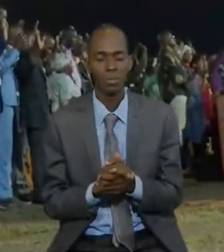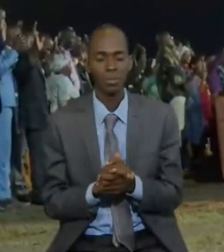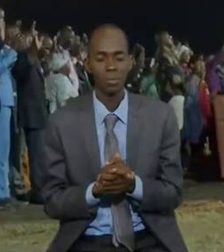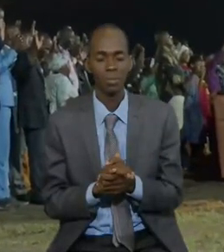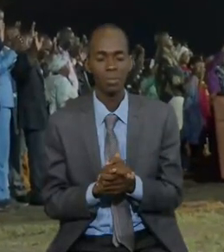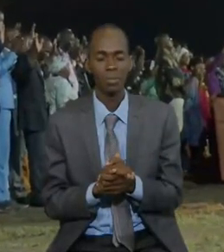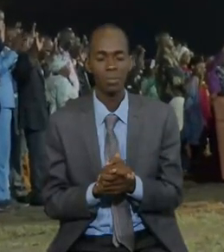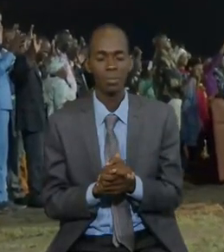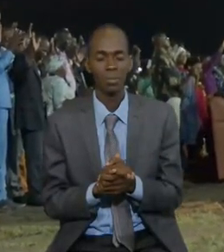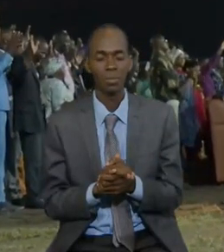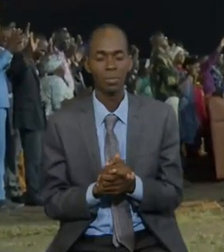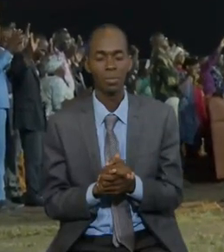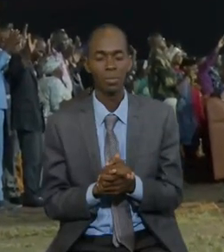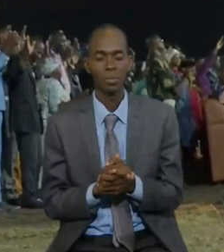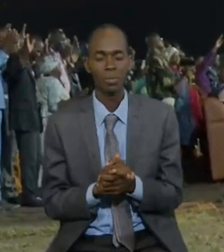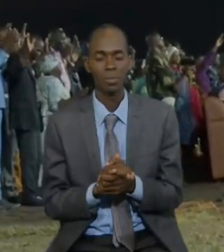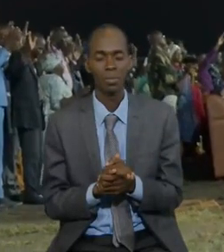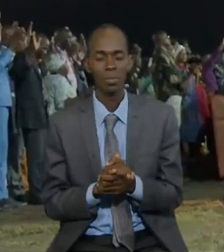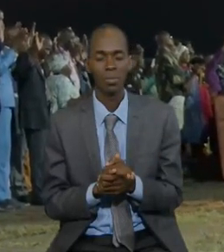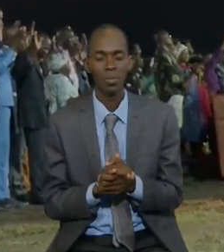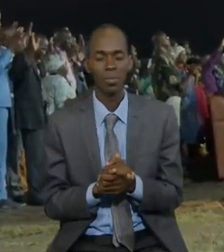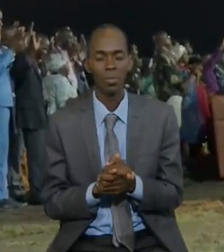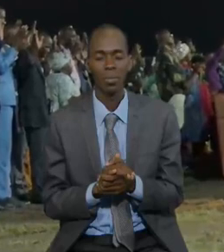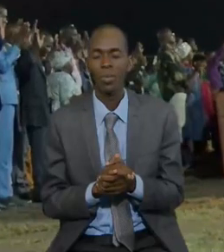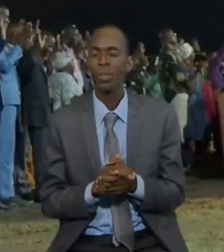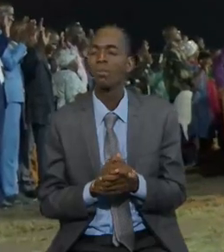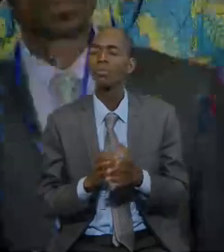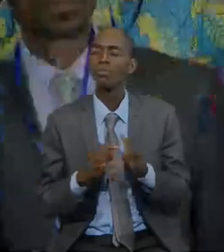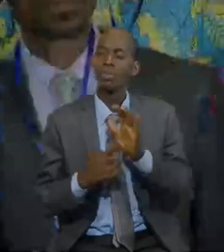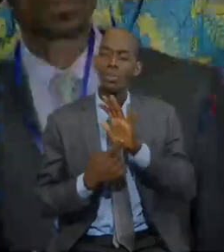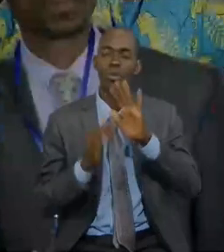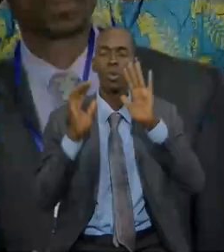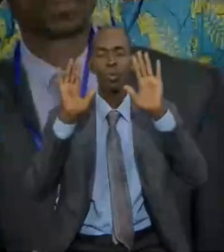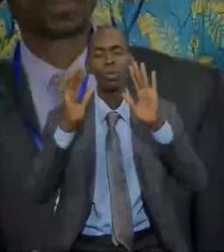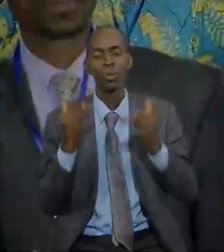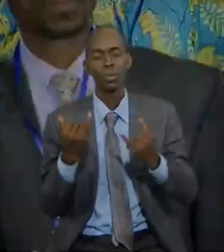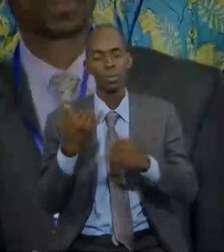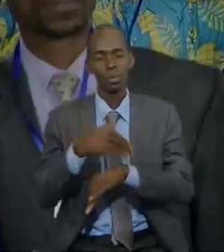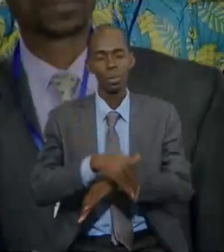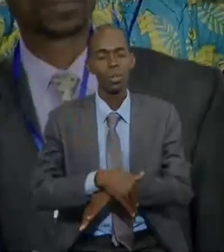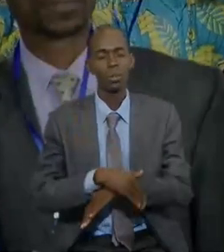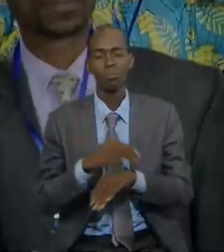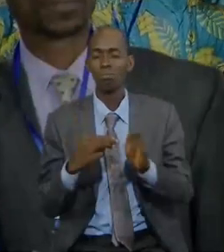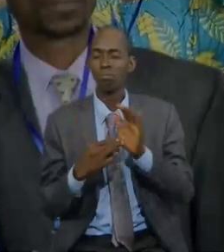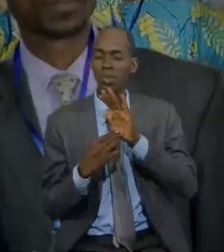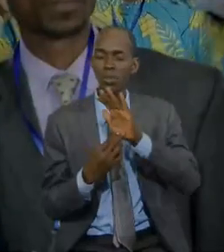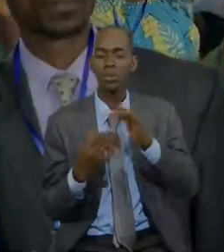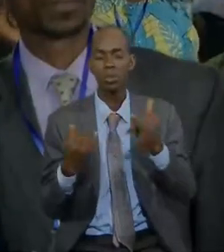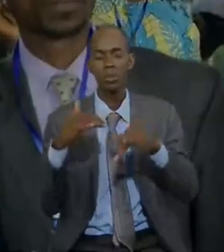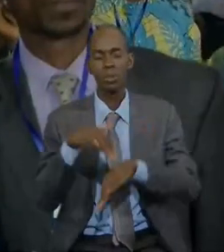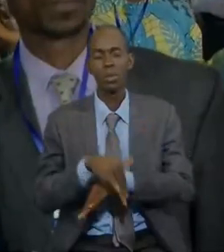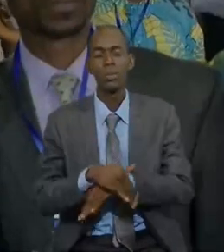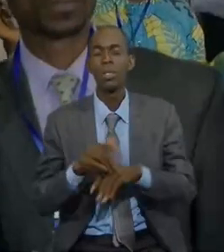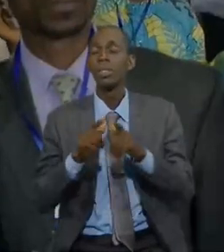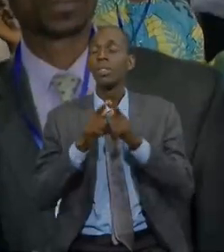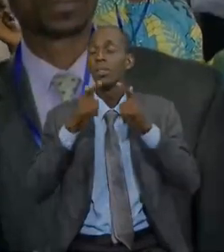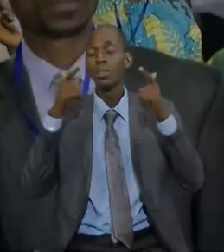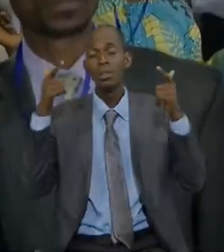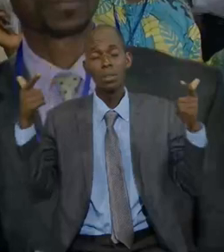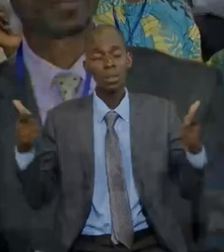et nous voulons expérimenter la même puissance du même Jésus manifestation ce soir